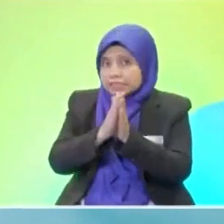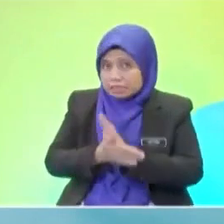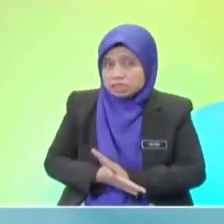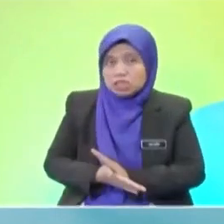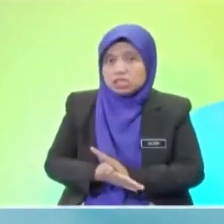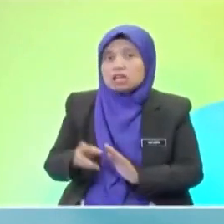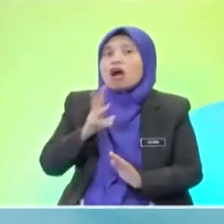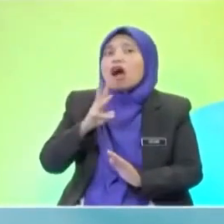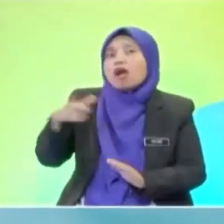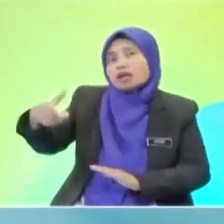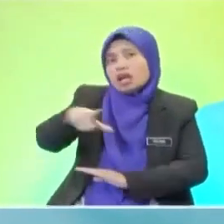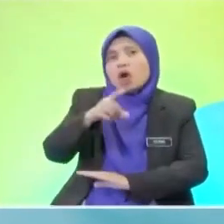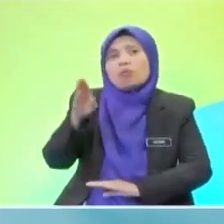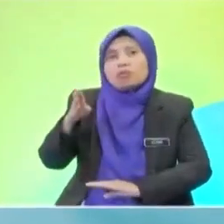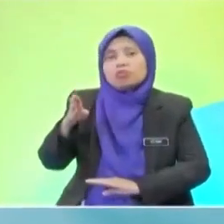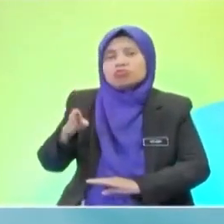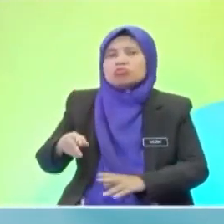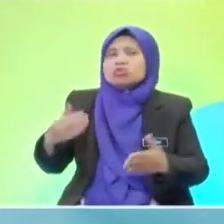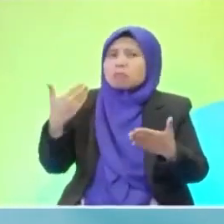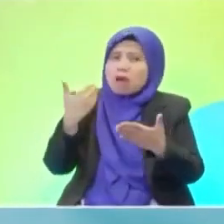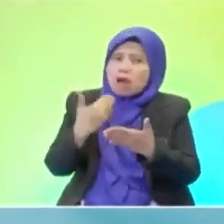biru semakin keruh